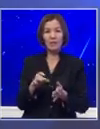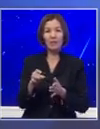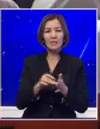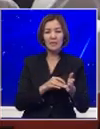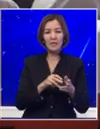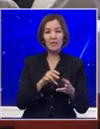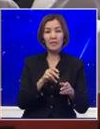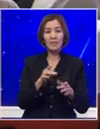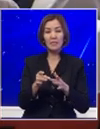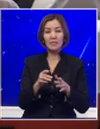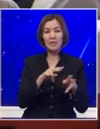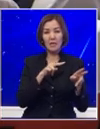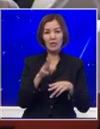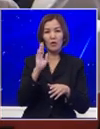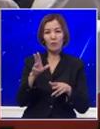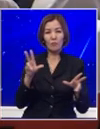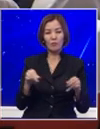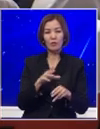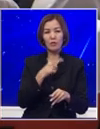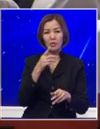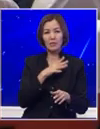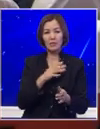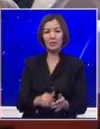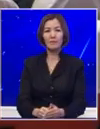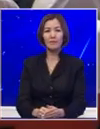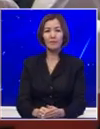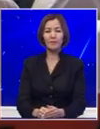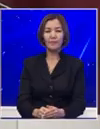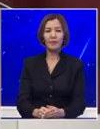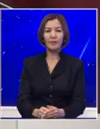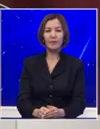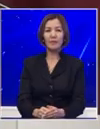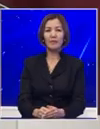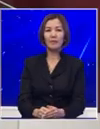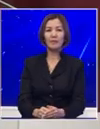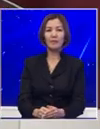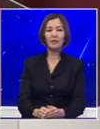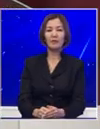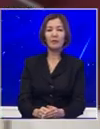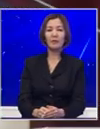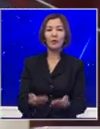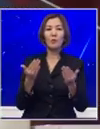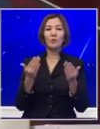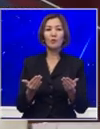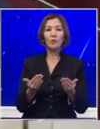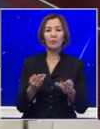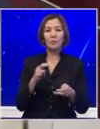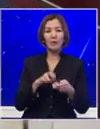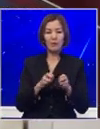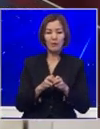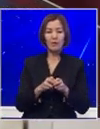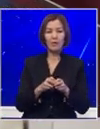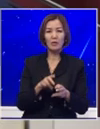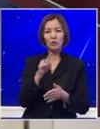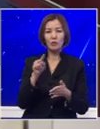мәселе тікелей қадағалауында болатынын жеткізді. Құрметті жерлестер, мынау енді бүгін біраз мәселелерді